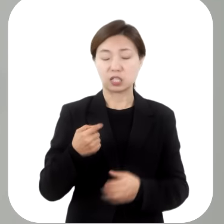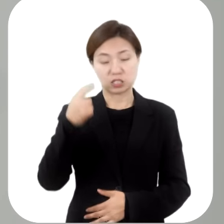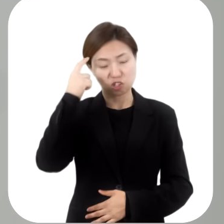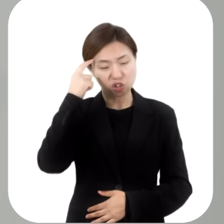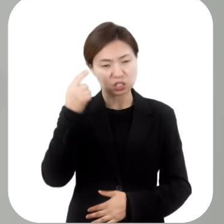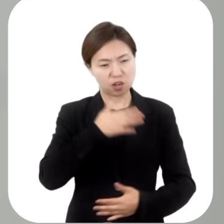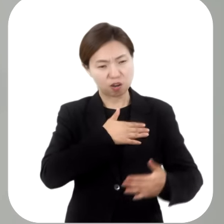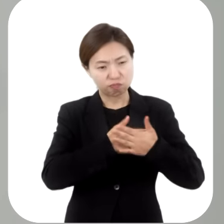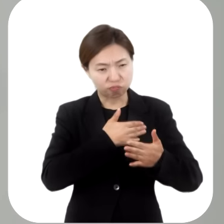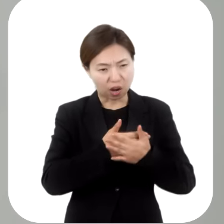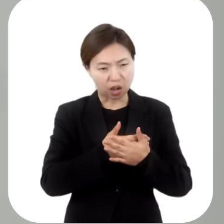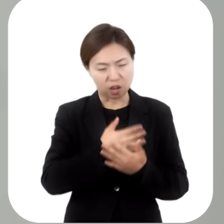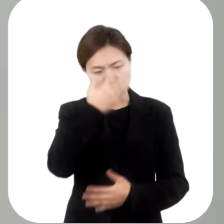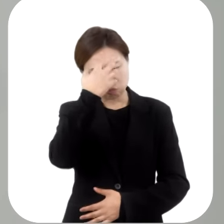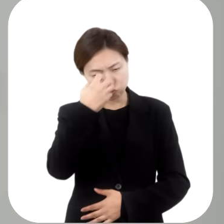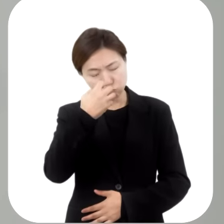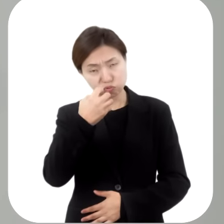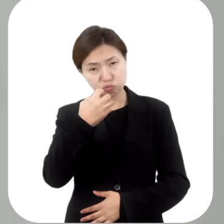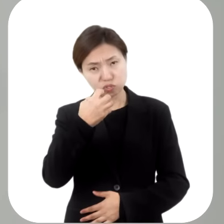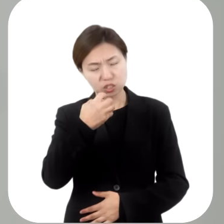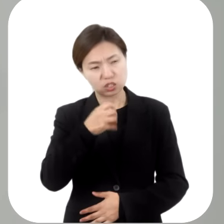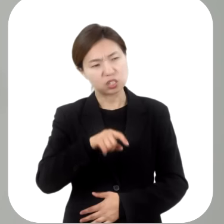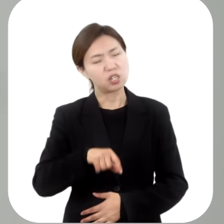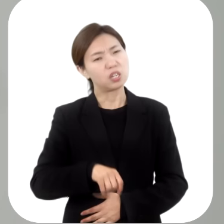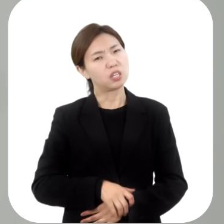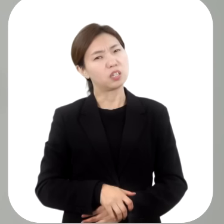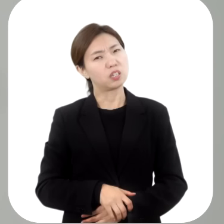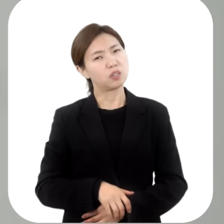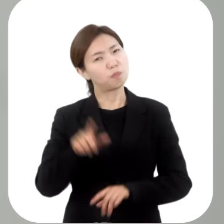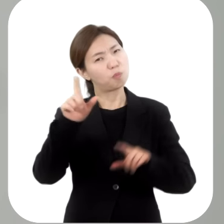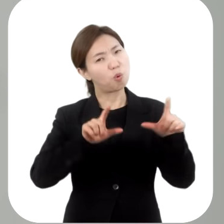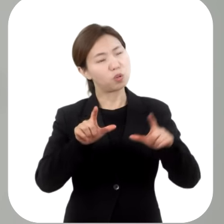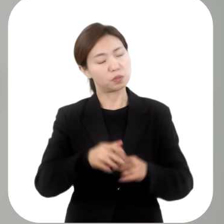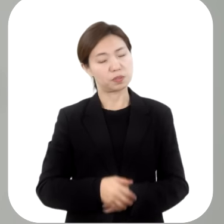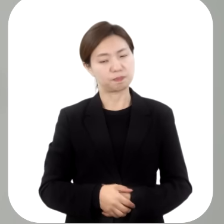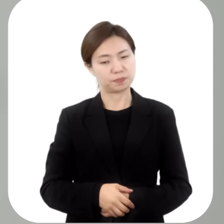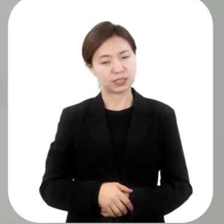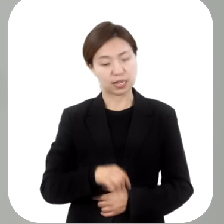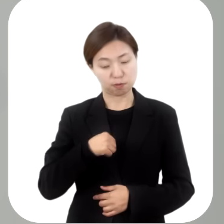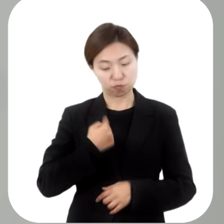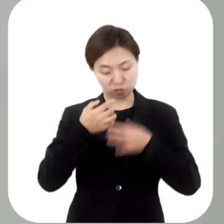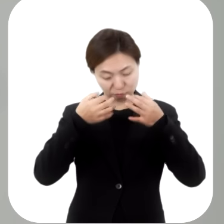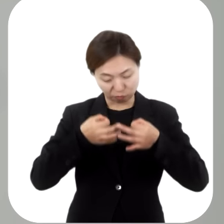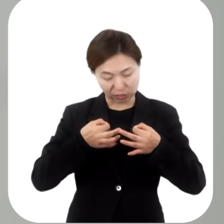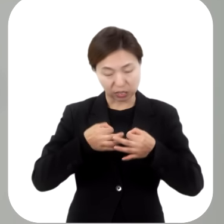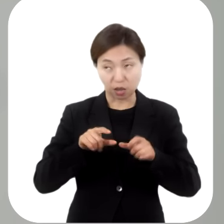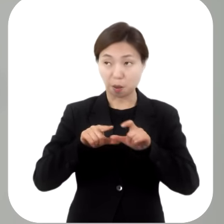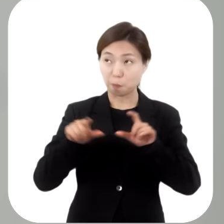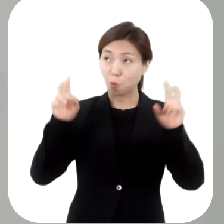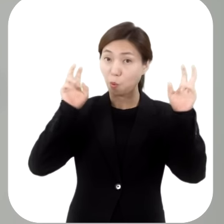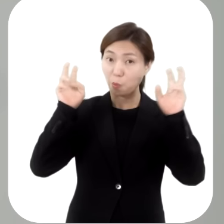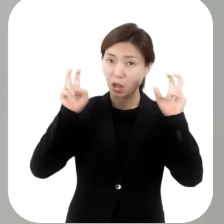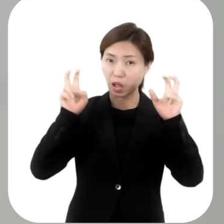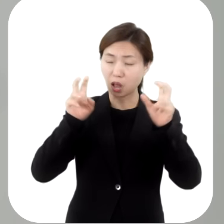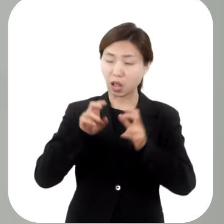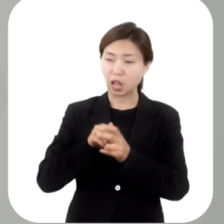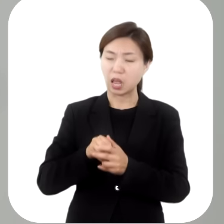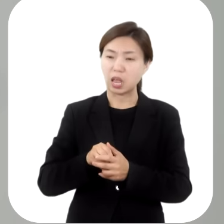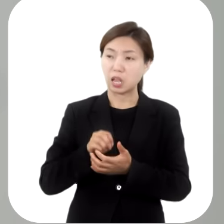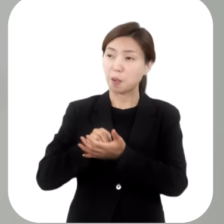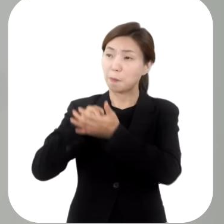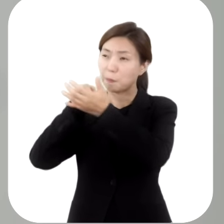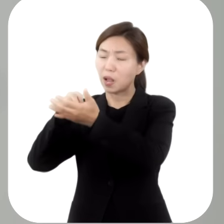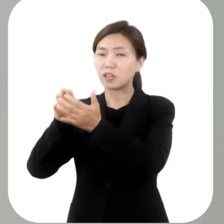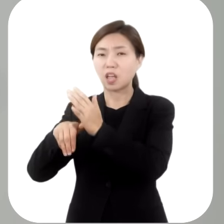또는 불안이나 우울이나 이런 심리 상태가 일반 직장에 조금 이게 훈련을